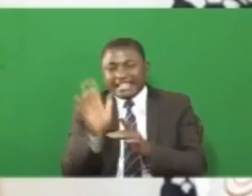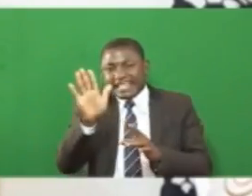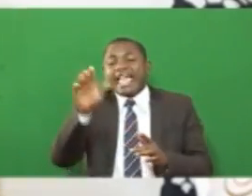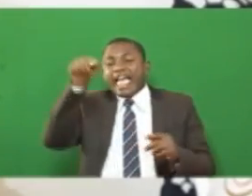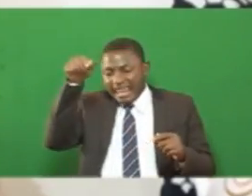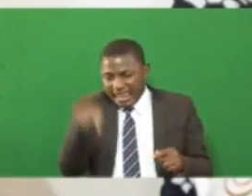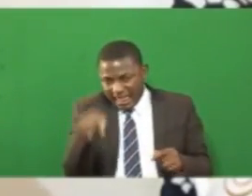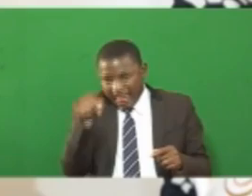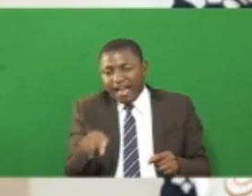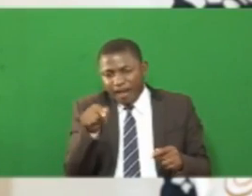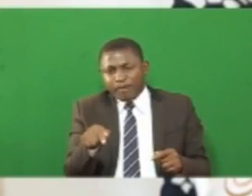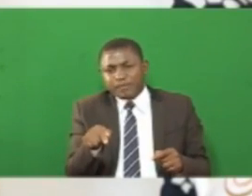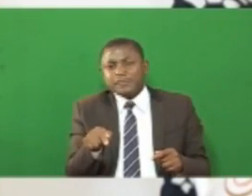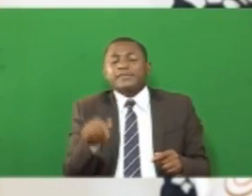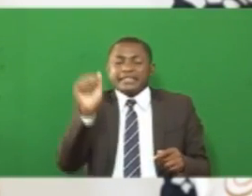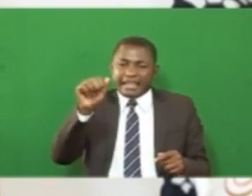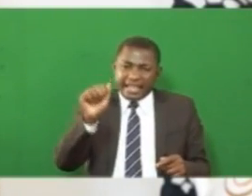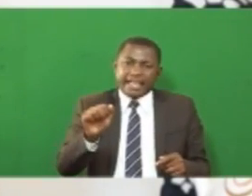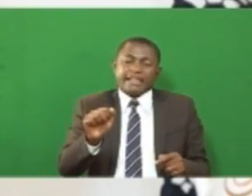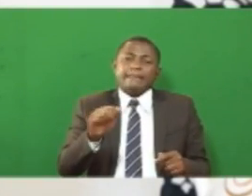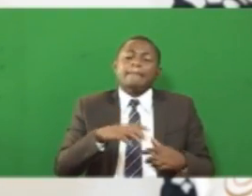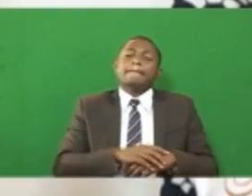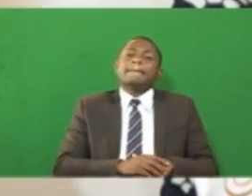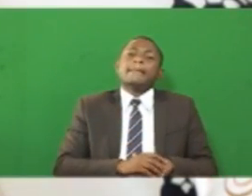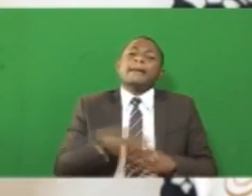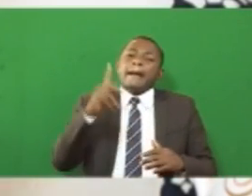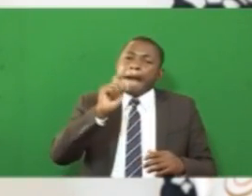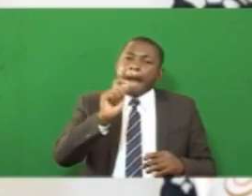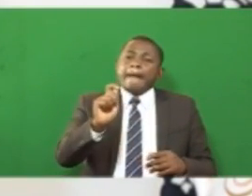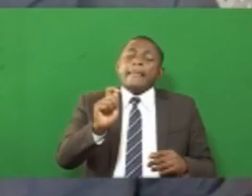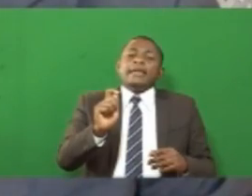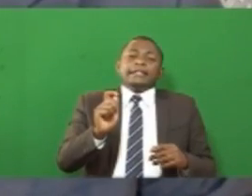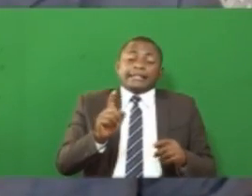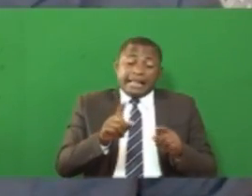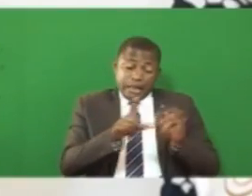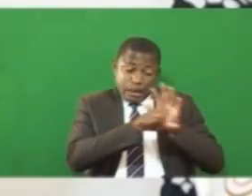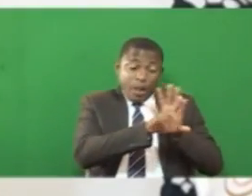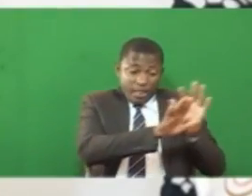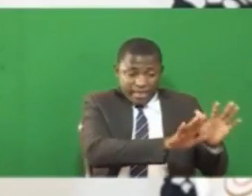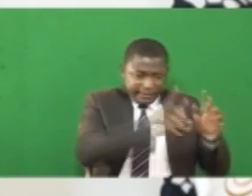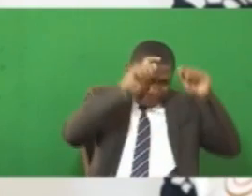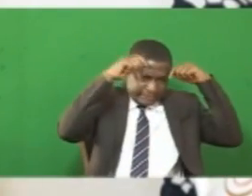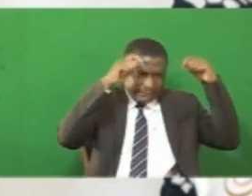Alright. Chisiyana ine waine mbudzi. Alright. Right. Eh. Mitemo ine gumiwo.